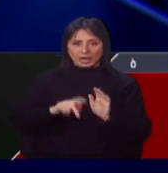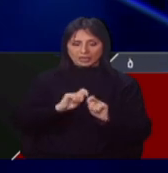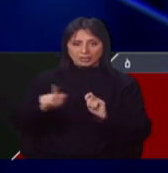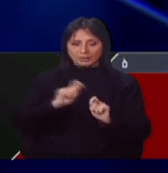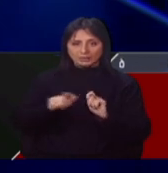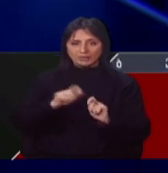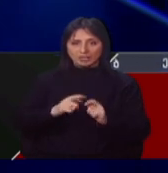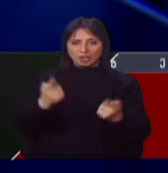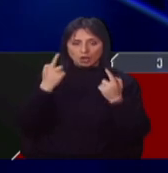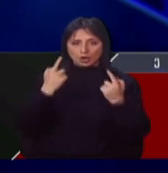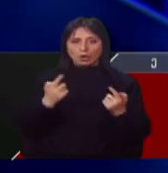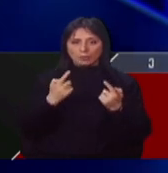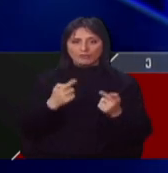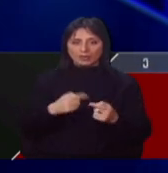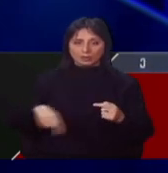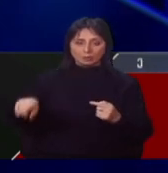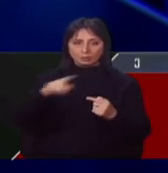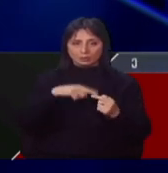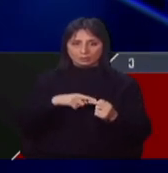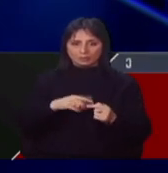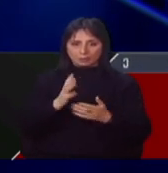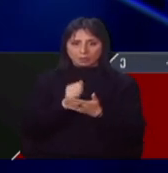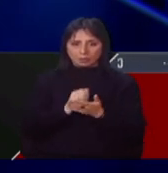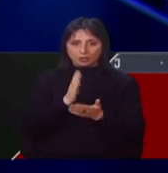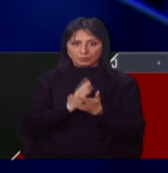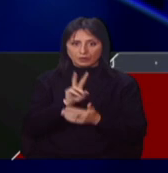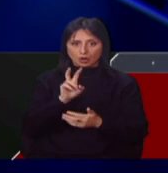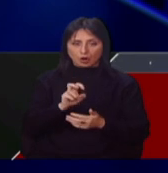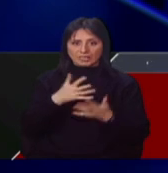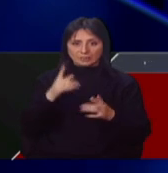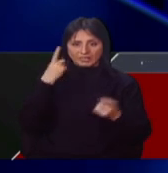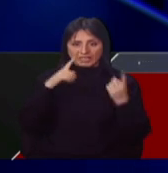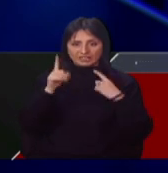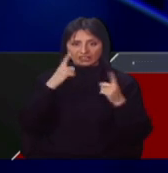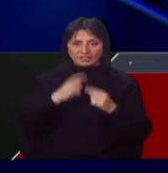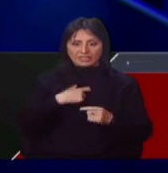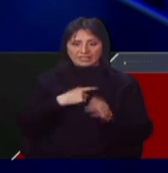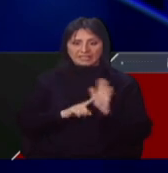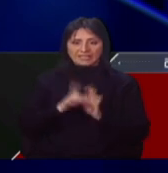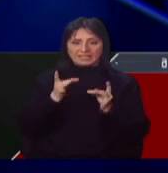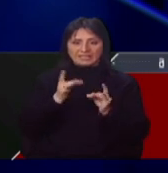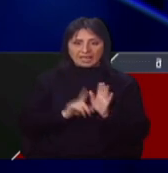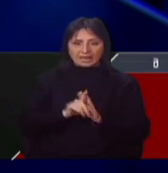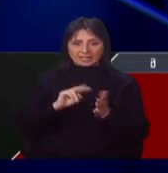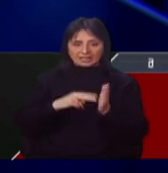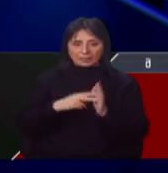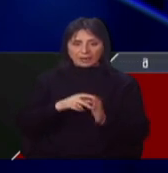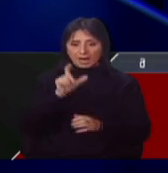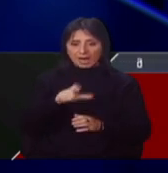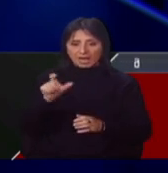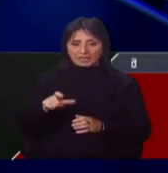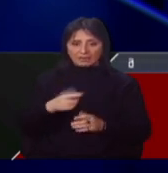დაფინანსდა გლობალური მასშტაბის პოტენციალის მქონე 200-ზე მეტი ინოვაციური სტარტაპი. შედეგად